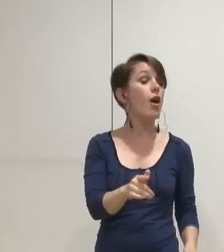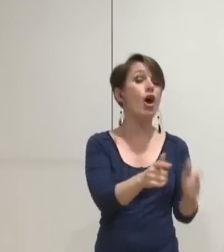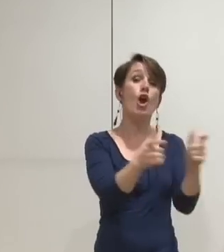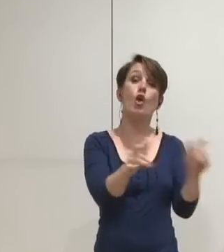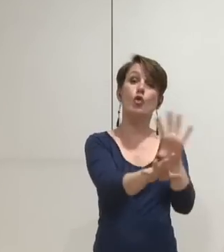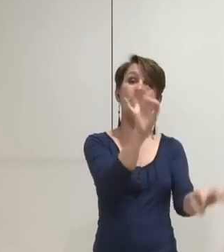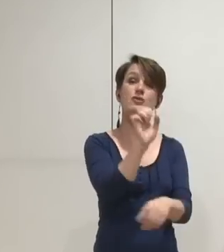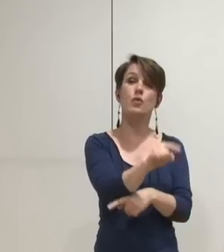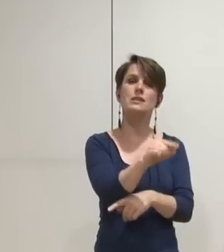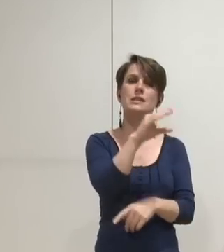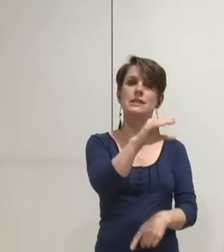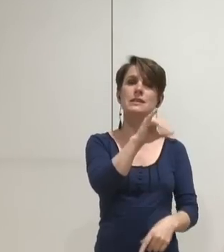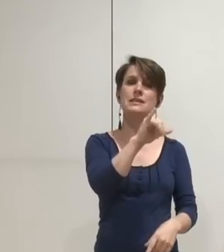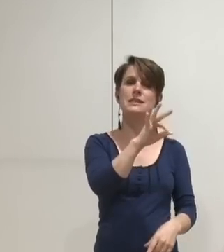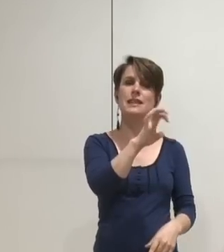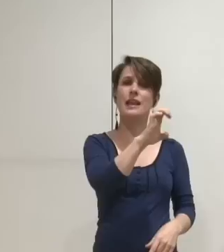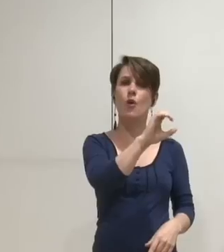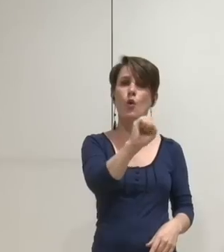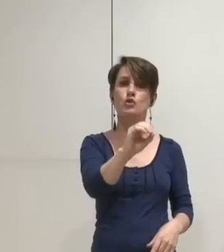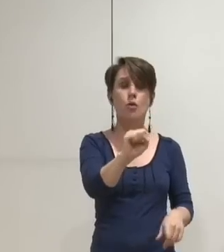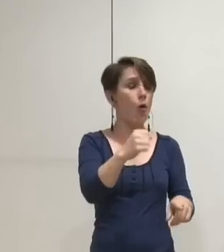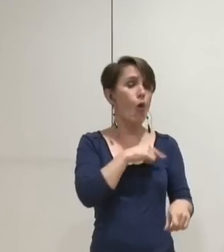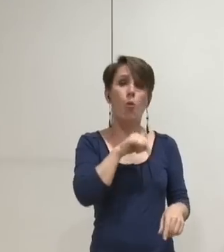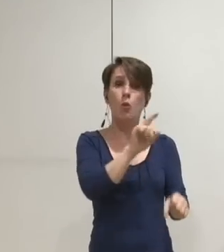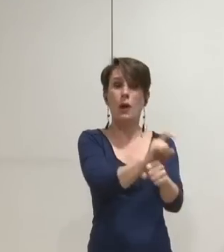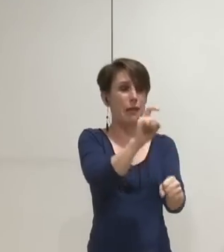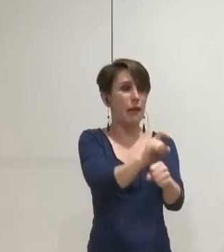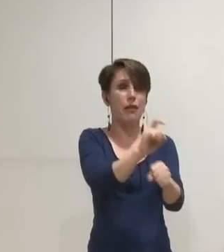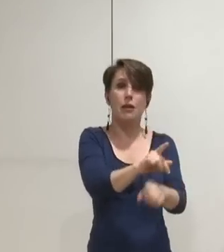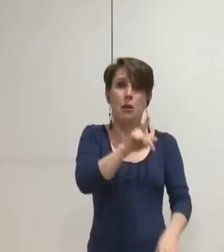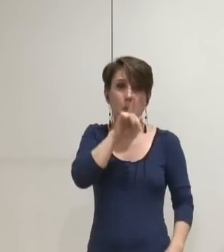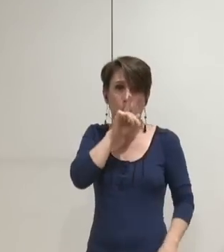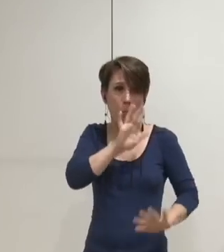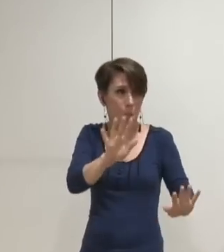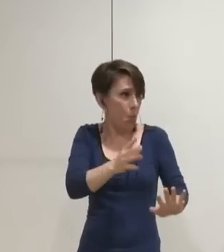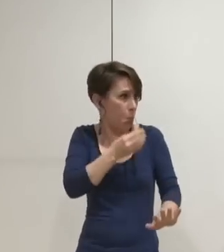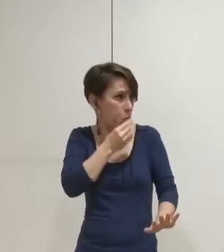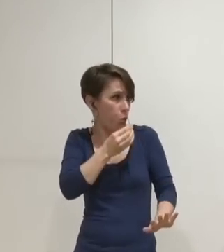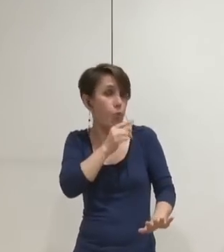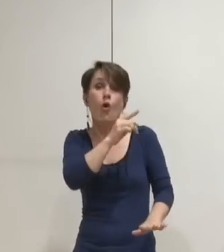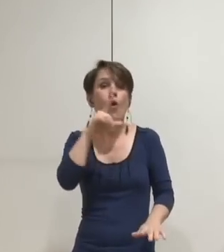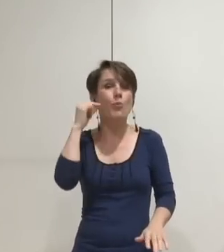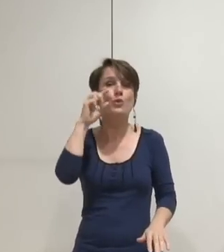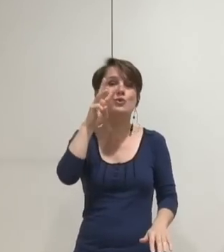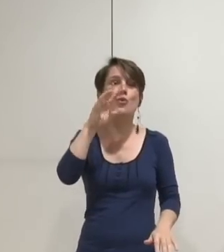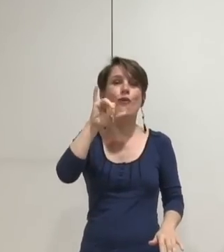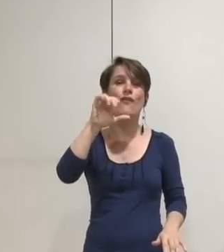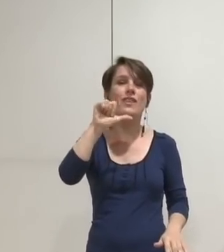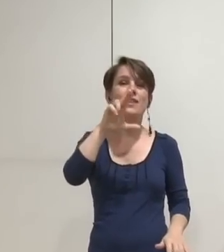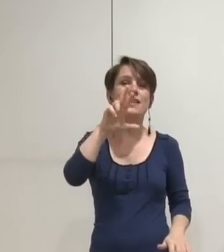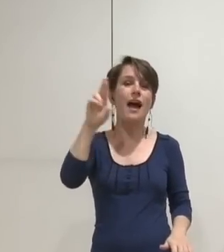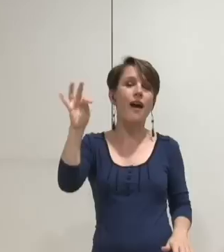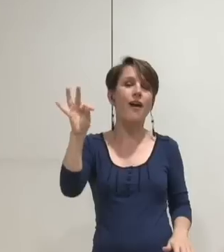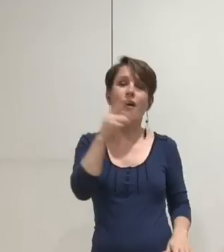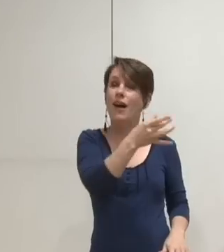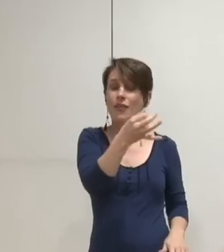n'est pour nous absolument pas en cause en tant que telle monsieur viar l' dit elle fait partie des